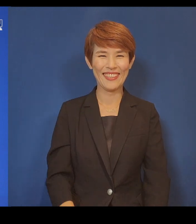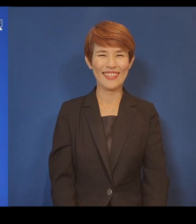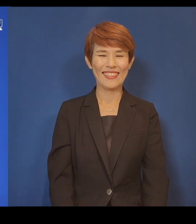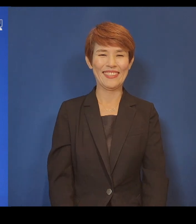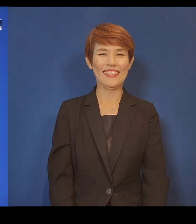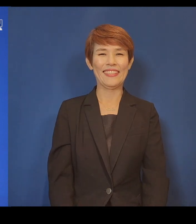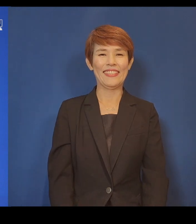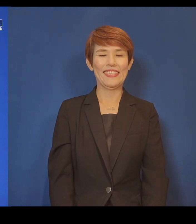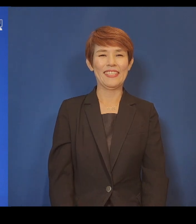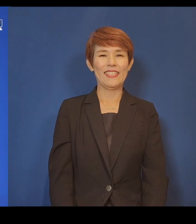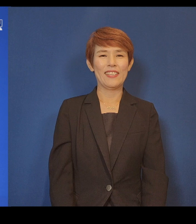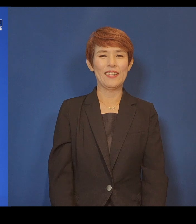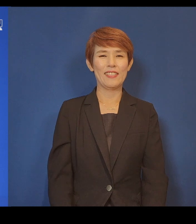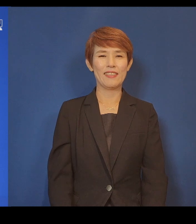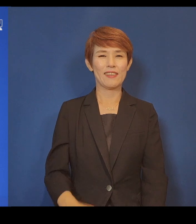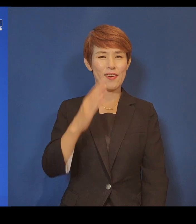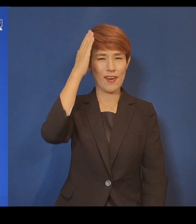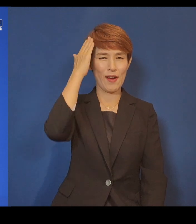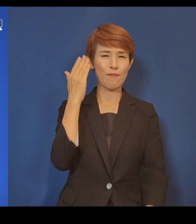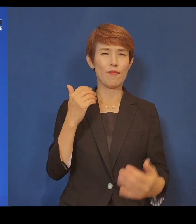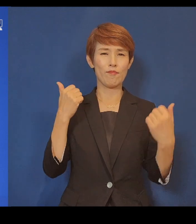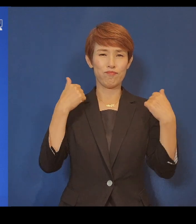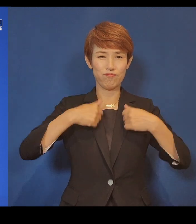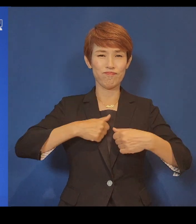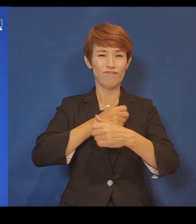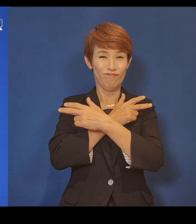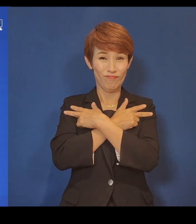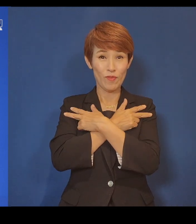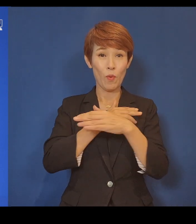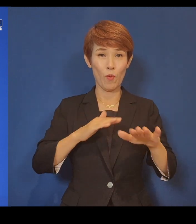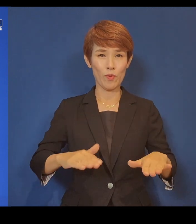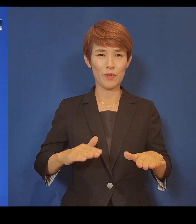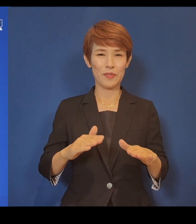왜? 평소에 어두운 옷 입다가 오늘 입었잖아요.